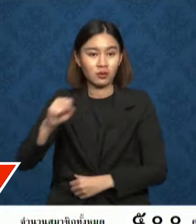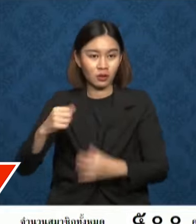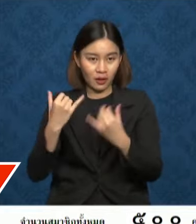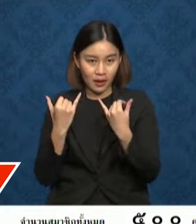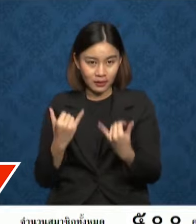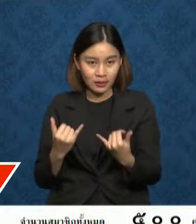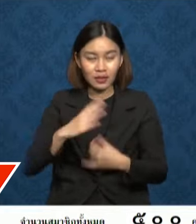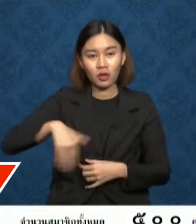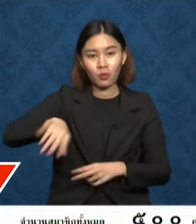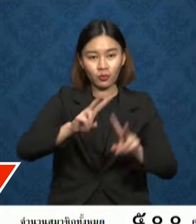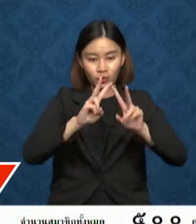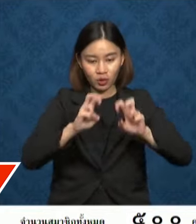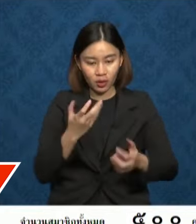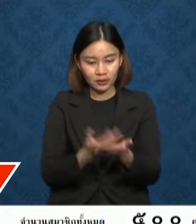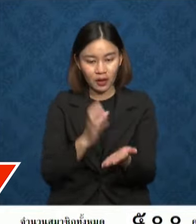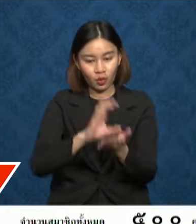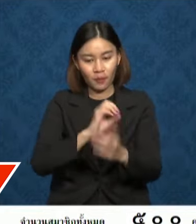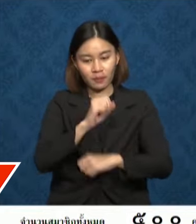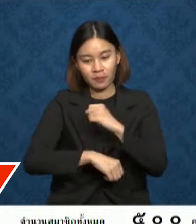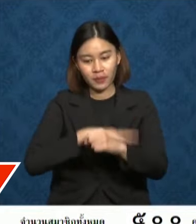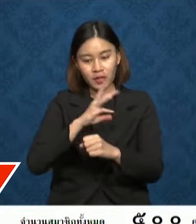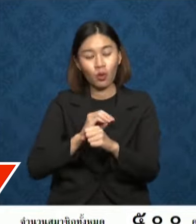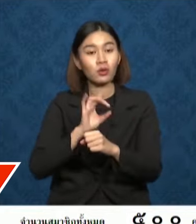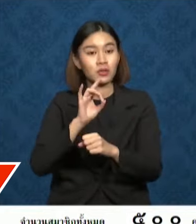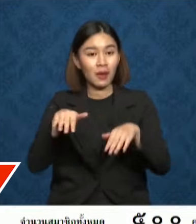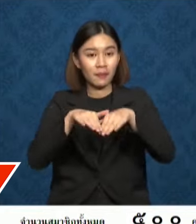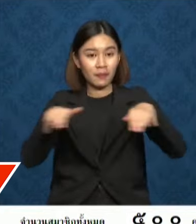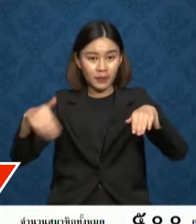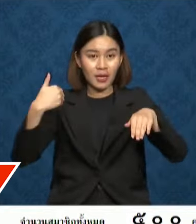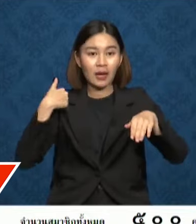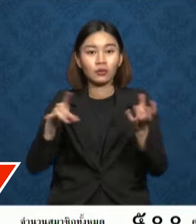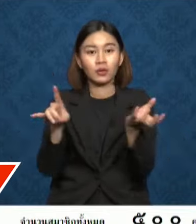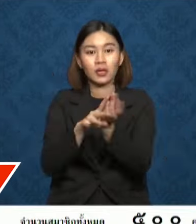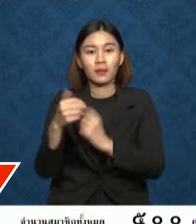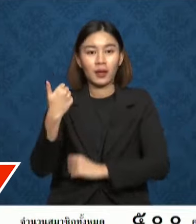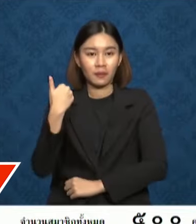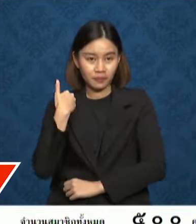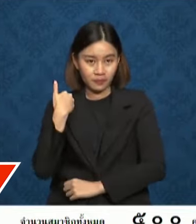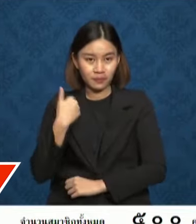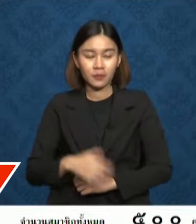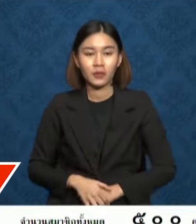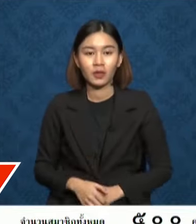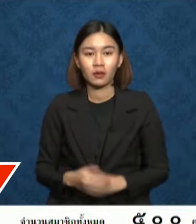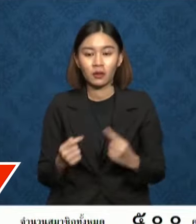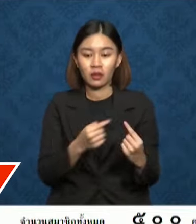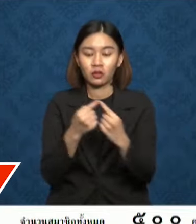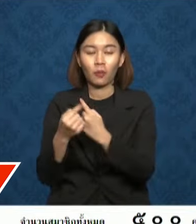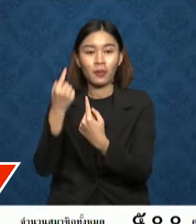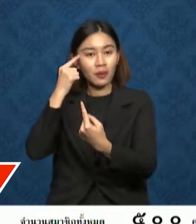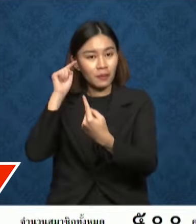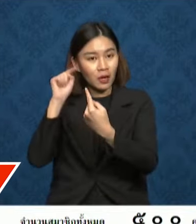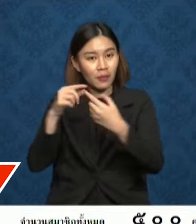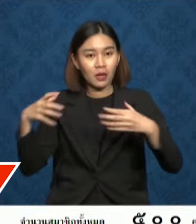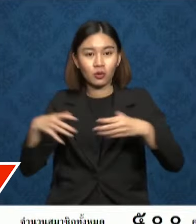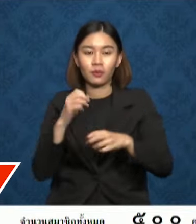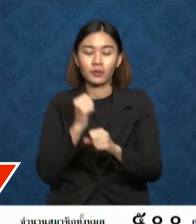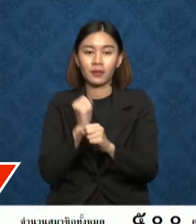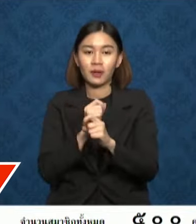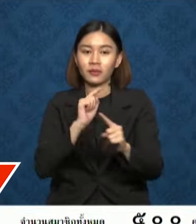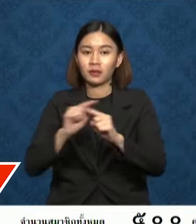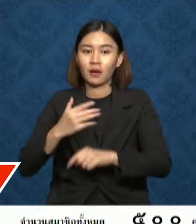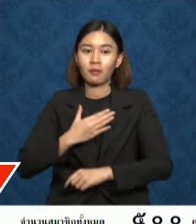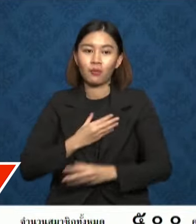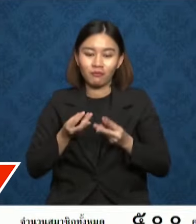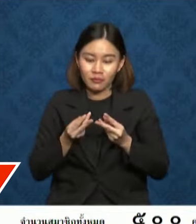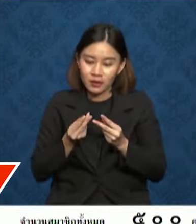stat artป 68 ได้อยมประสิทธภาพมากยิข้นนะครับในส่วของเปาหมาย ของคณะททำงานอนๆผม